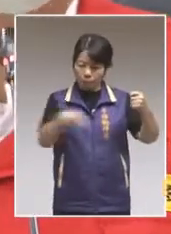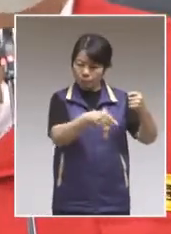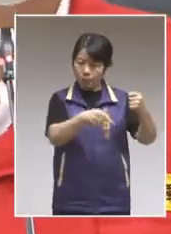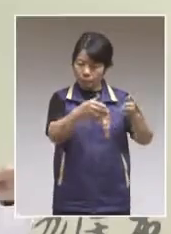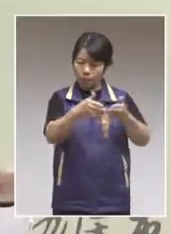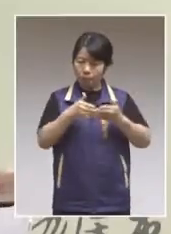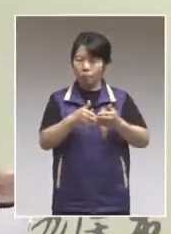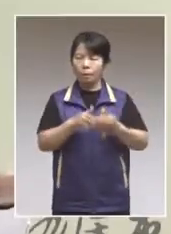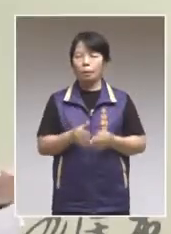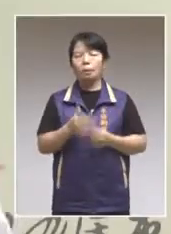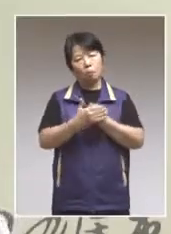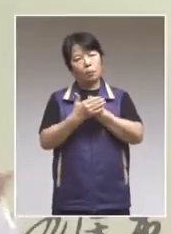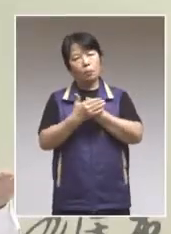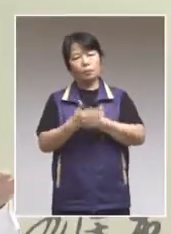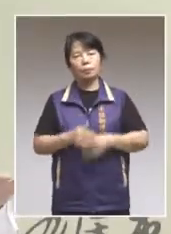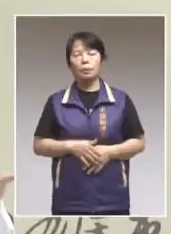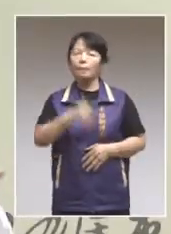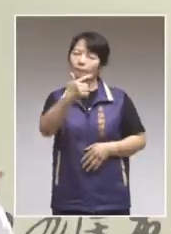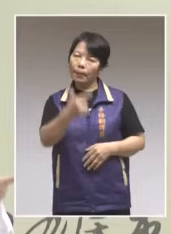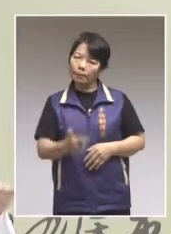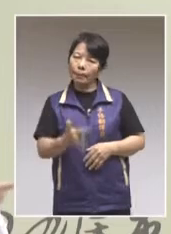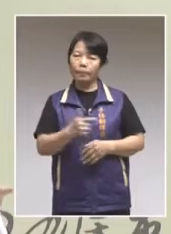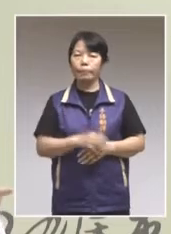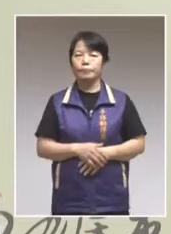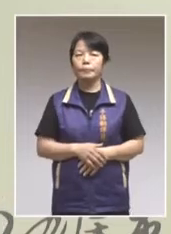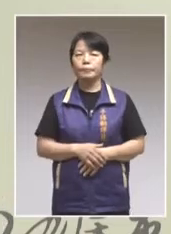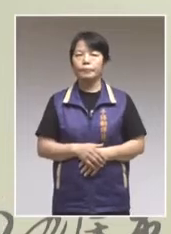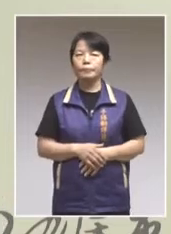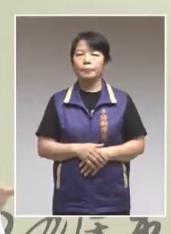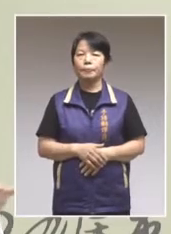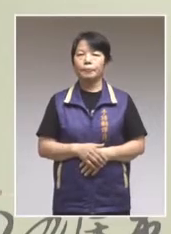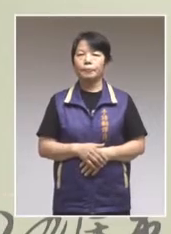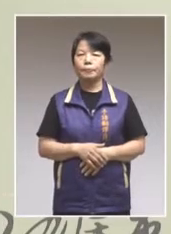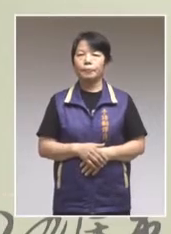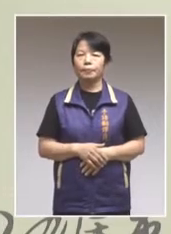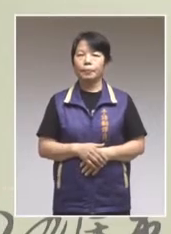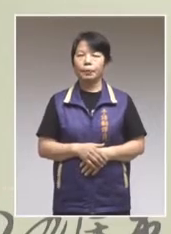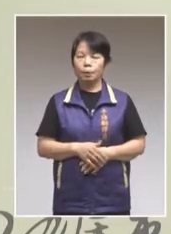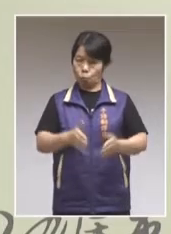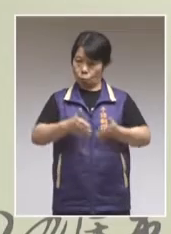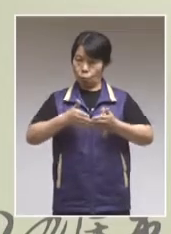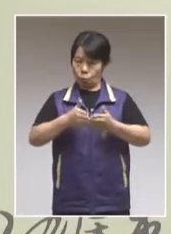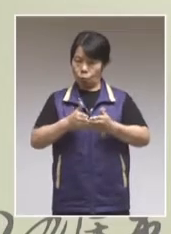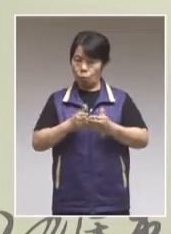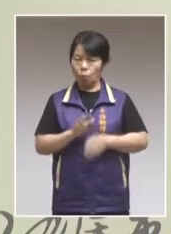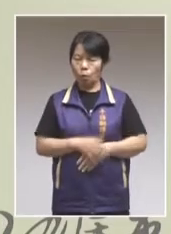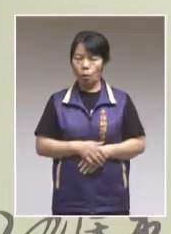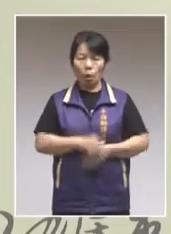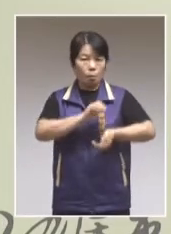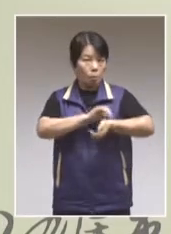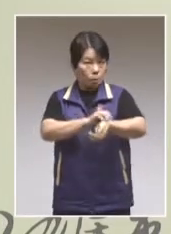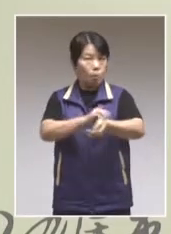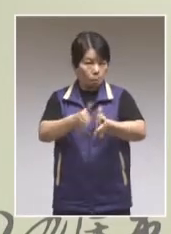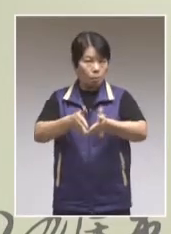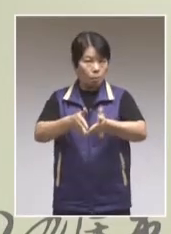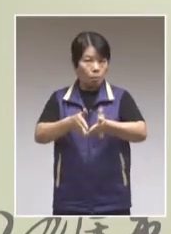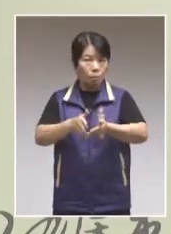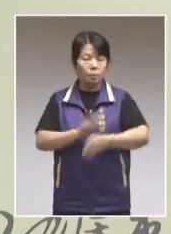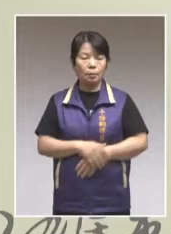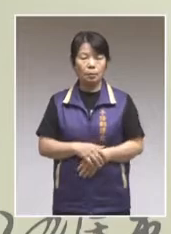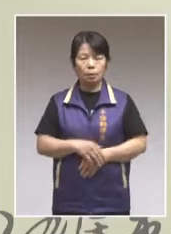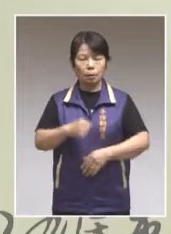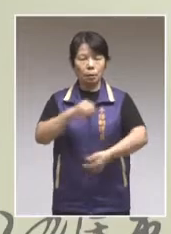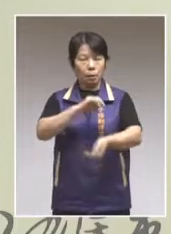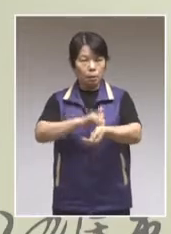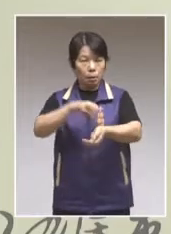的这个上升、哦、那慢慢的让、啊、我们这个需要因症就医也好，或者是、啊、这个住